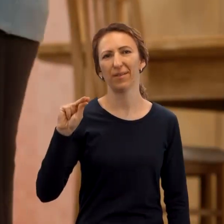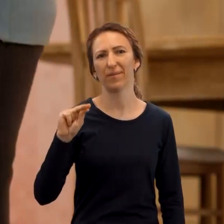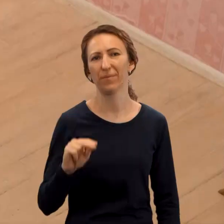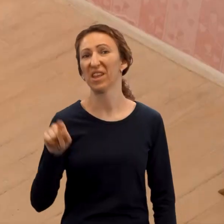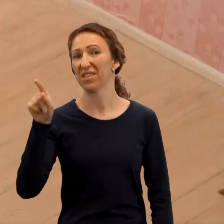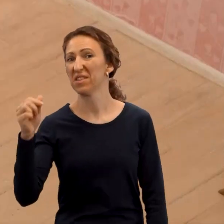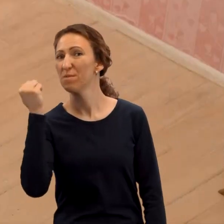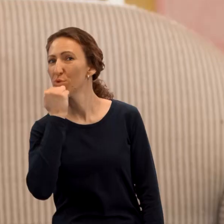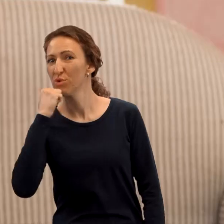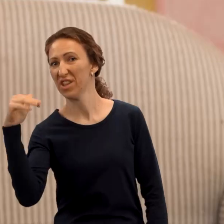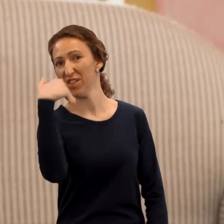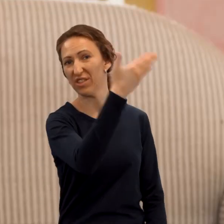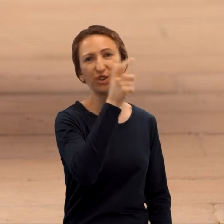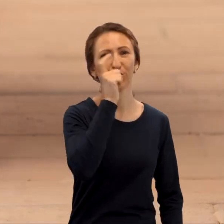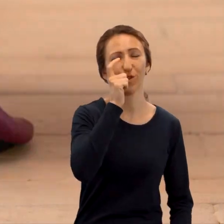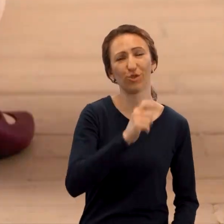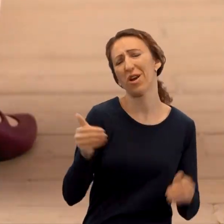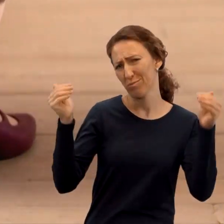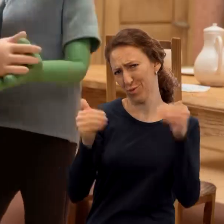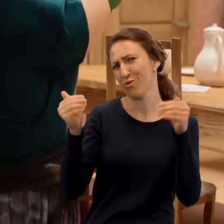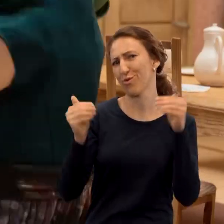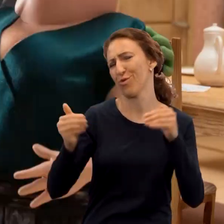więc je możesz oddać cioci.